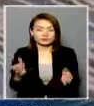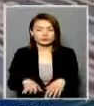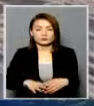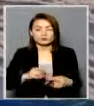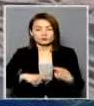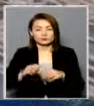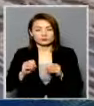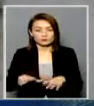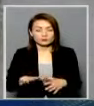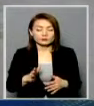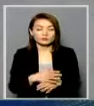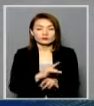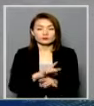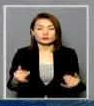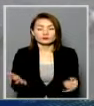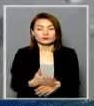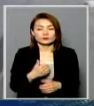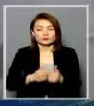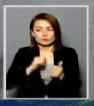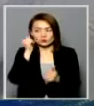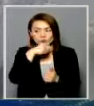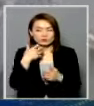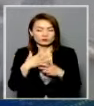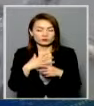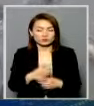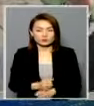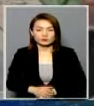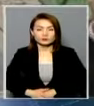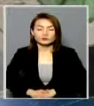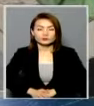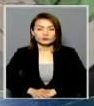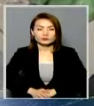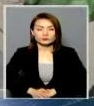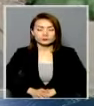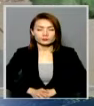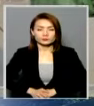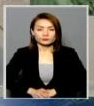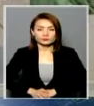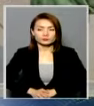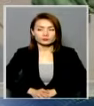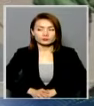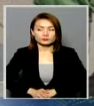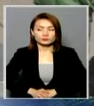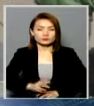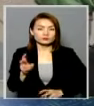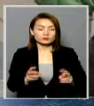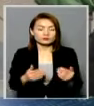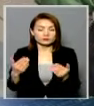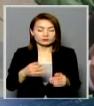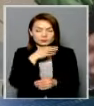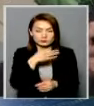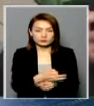қайта жібереді. Аушылардың айтуынша, балық жылдан жылға азайып келеді. Мына Асетрой зауытының несіне